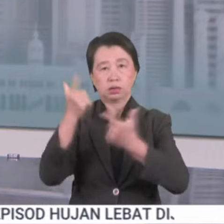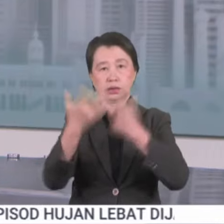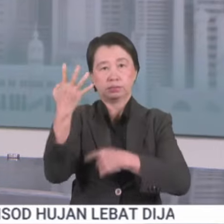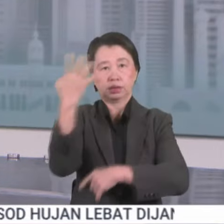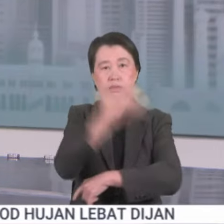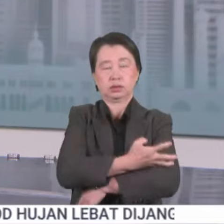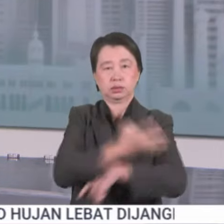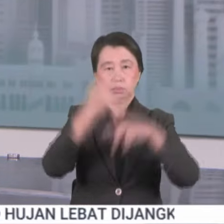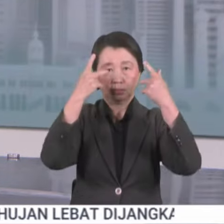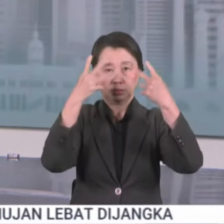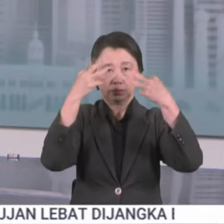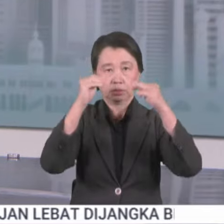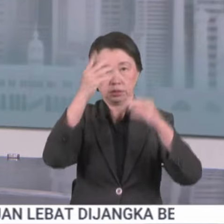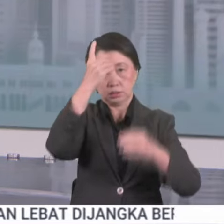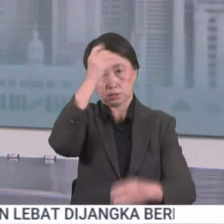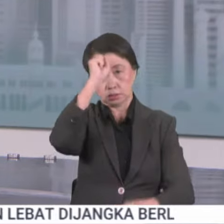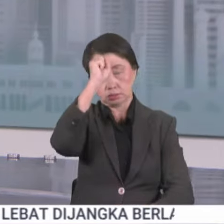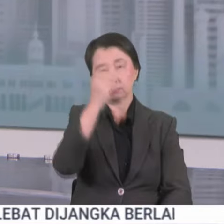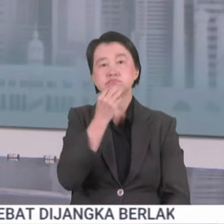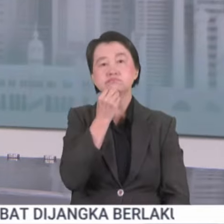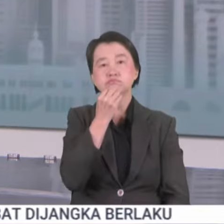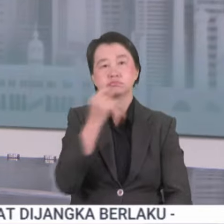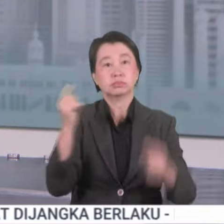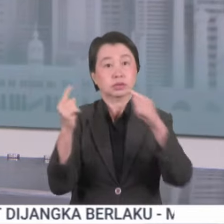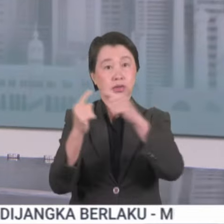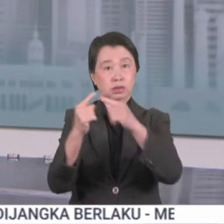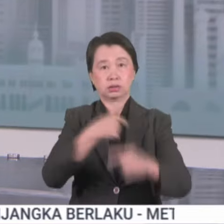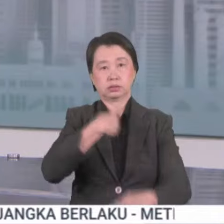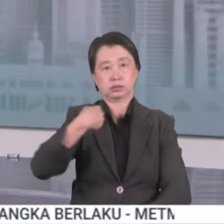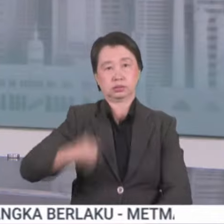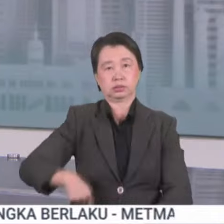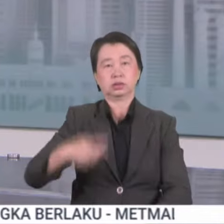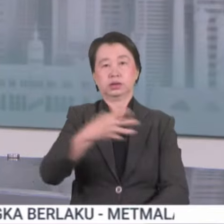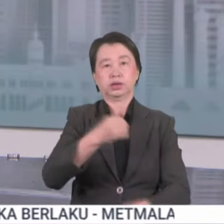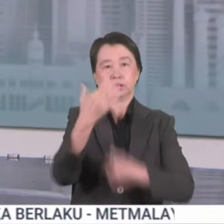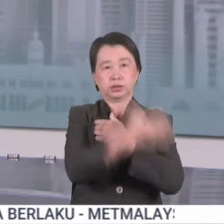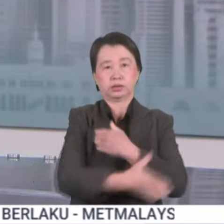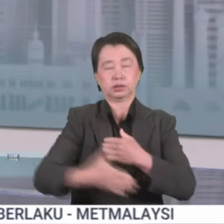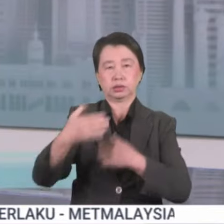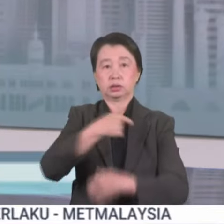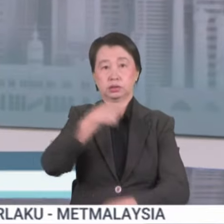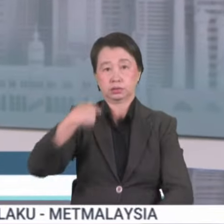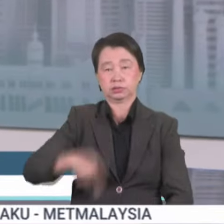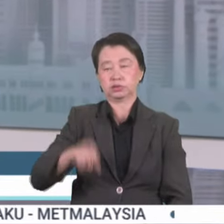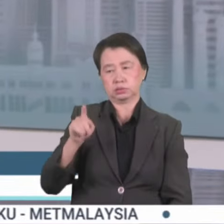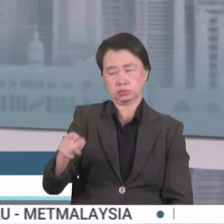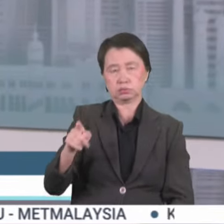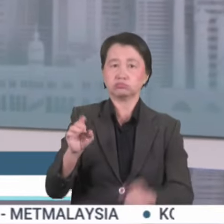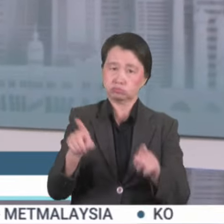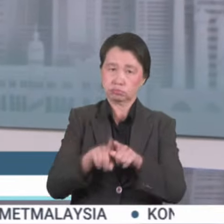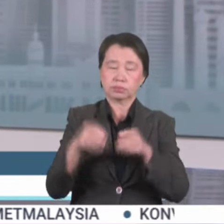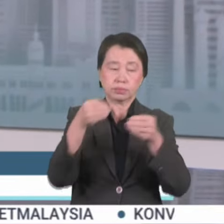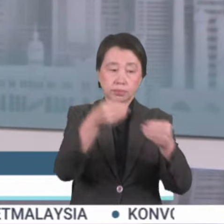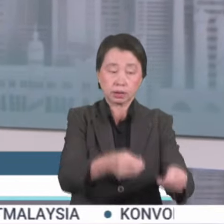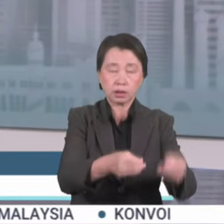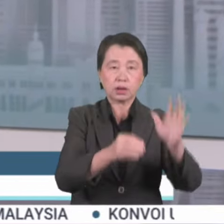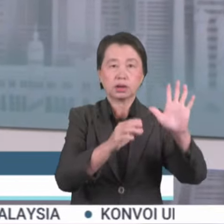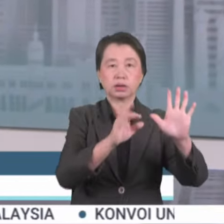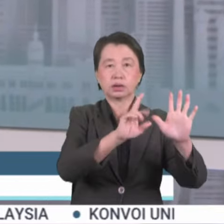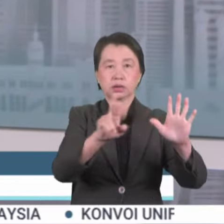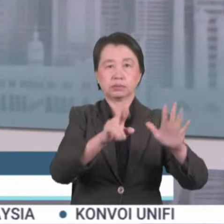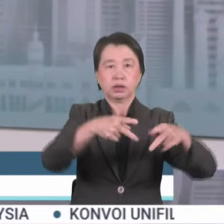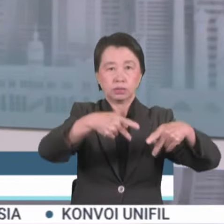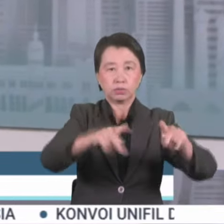4 hari Perdana Menteri Datuk Seri Anwar Ibrahim ke China. Malah negara tembok besar itu turut menawarkan lebih